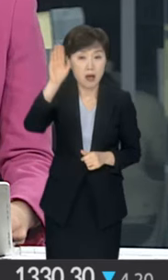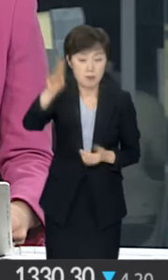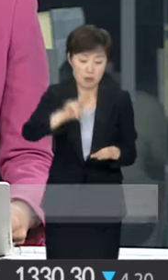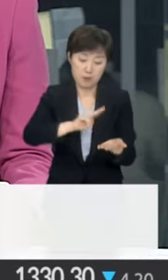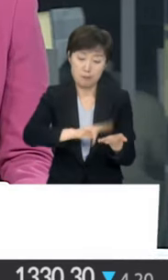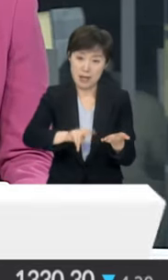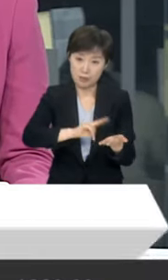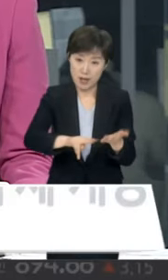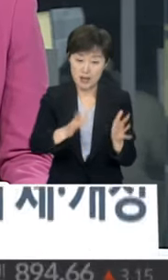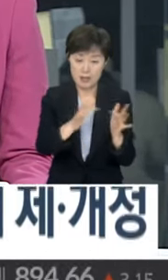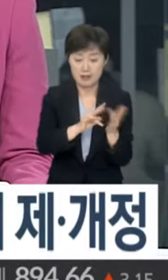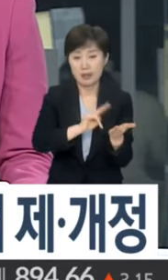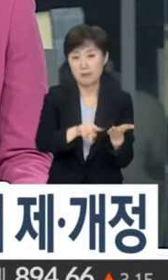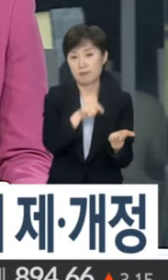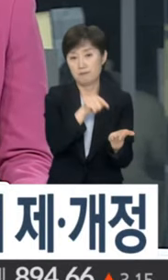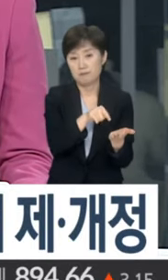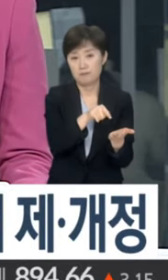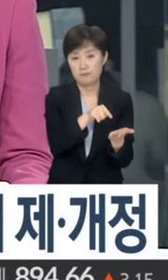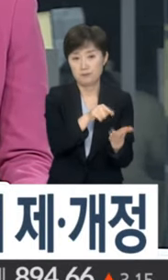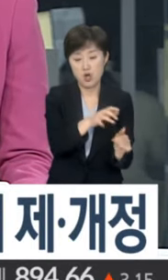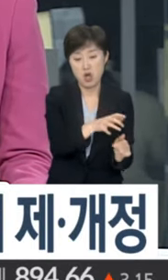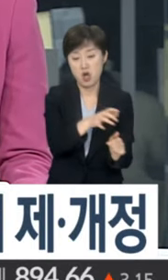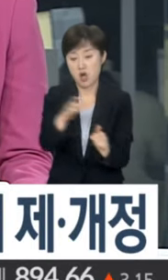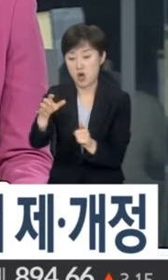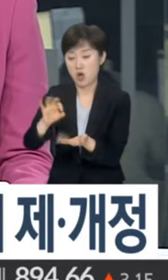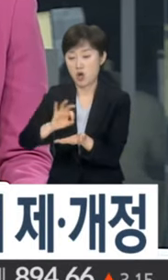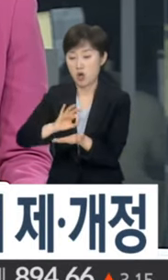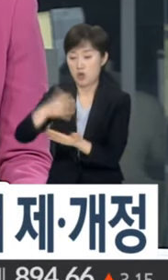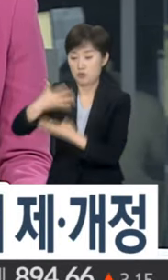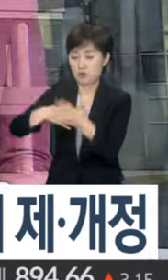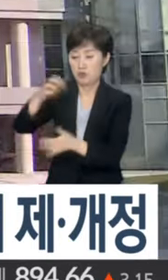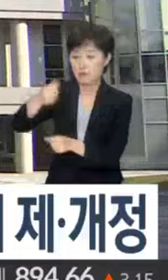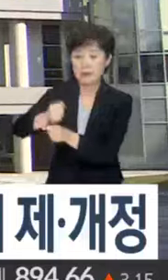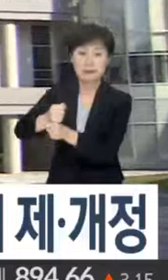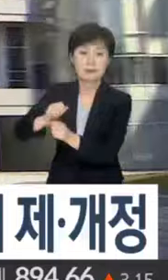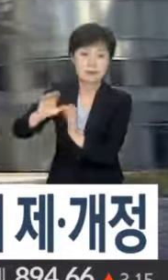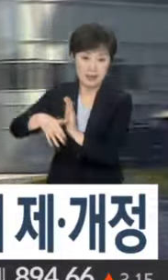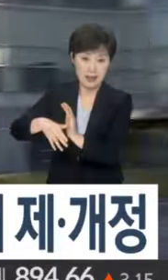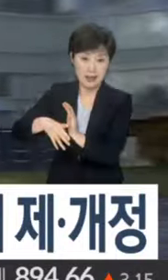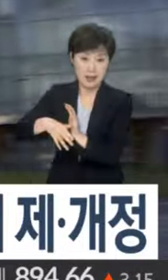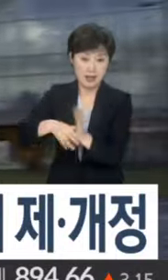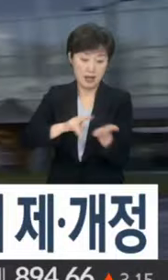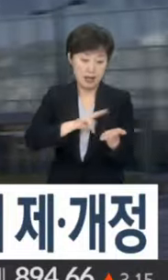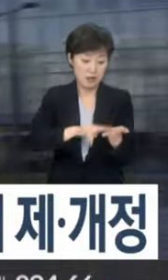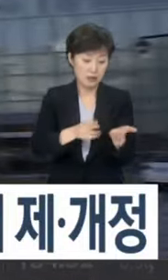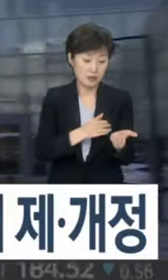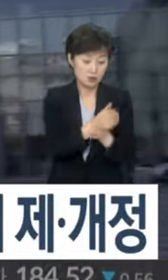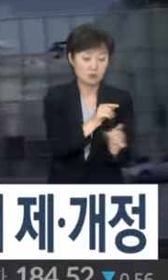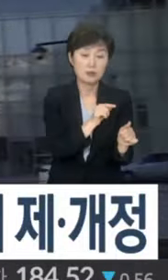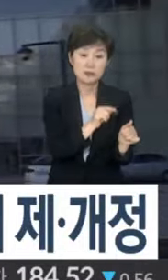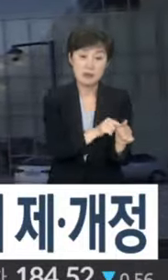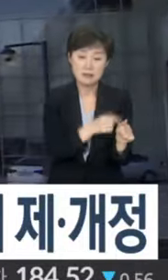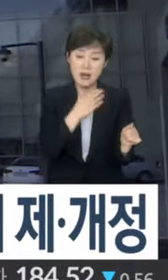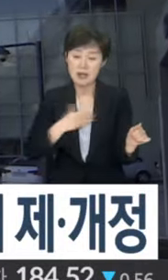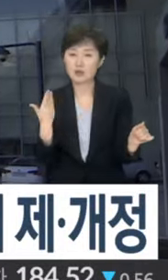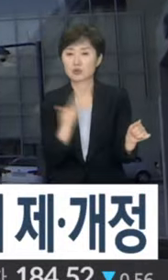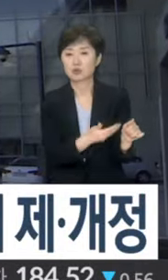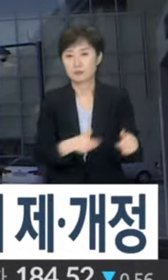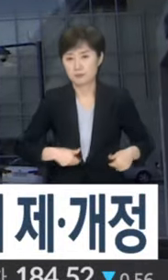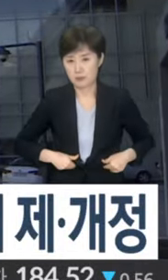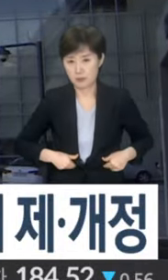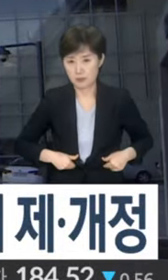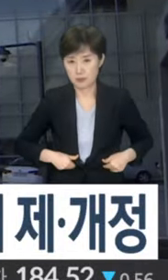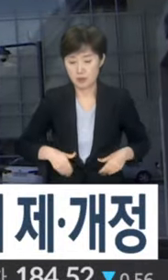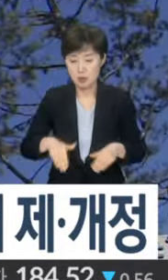앞으로 만화와 웹툰 분야의 2차적 저작물을 만들 때 창작자인 작가에 반드시 사전 고지해야 합니다